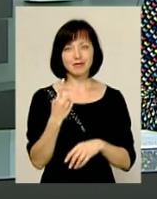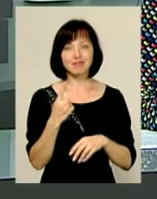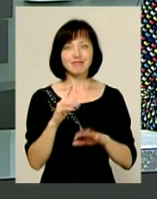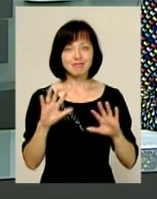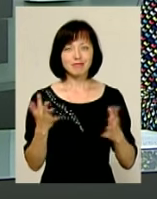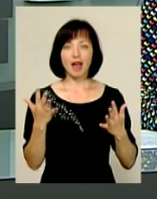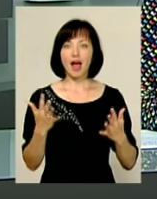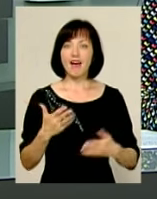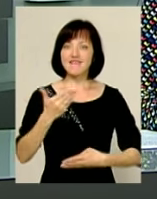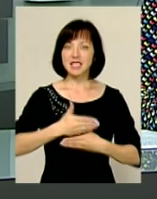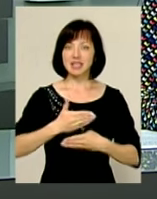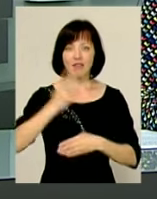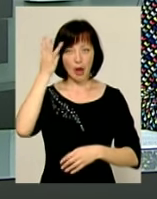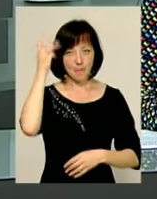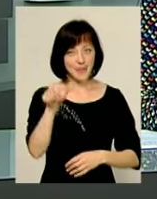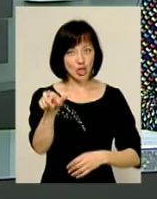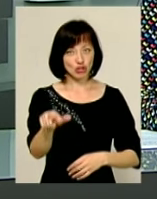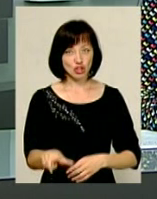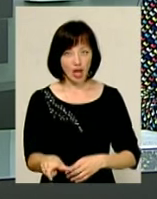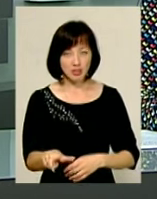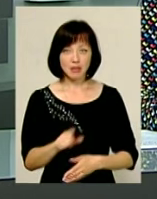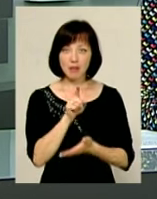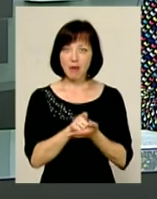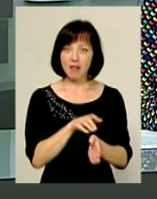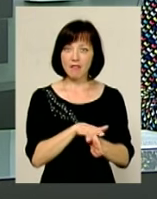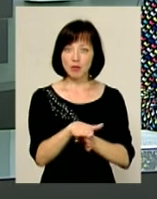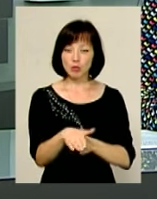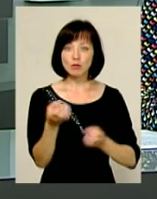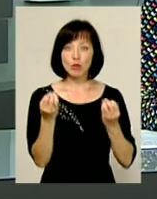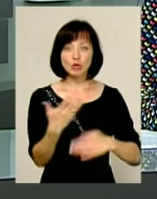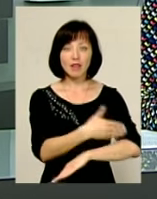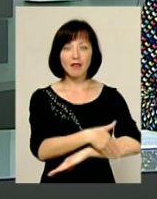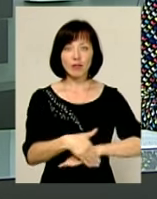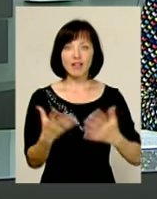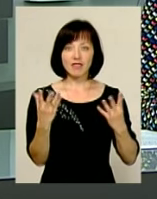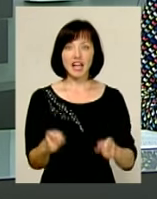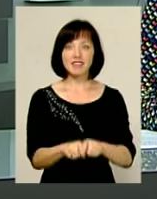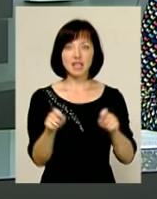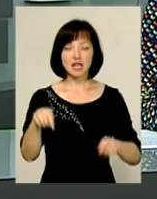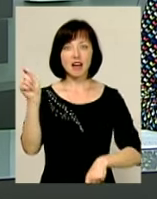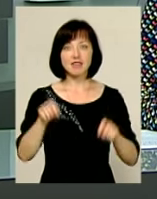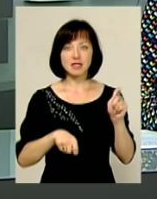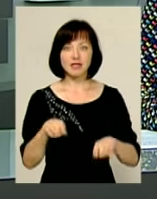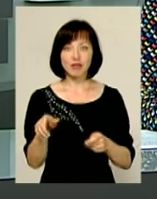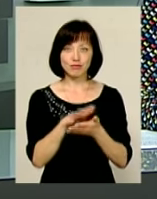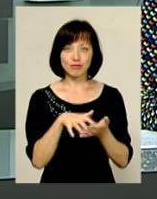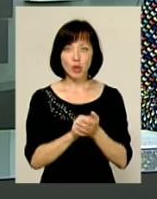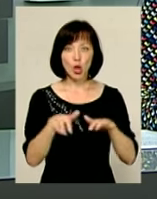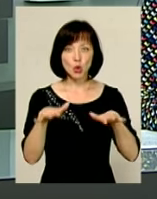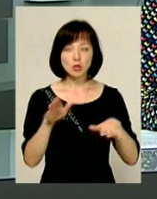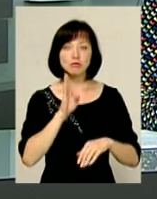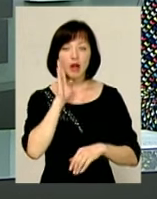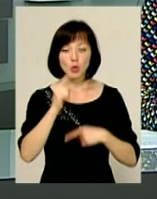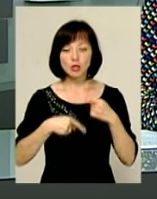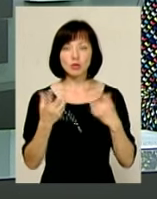пригоди. Виставу хмельничанина Володимира Смотрителя, яка мала відбутися просто неба в день відкриття фестивалю, зірвав дощ. Зранку